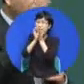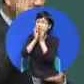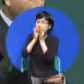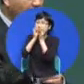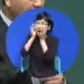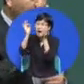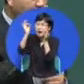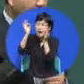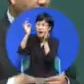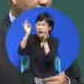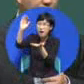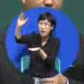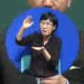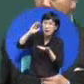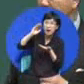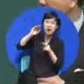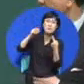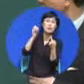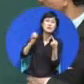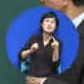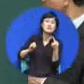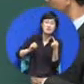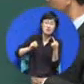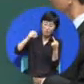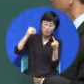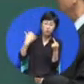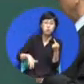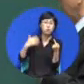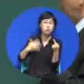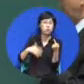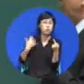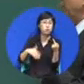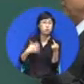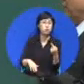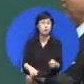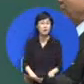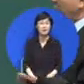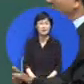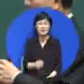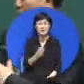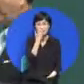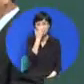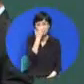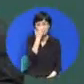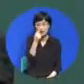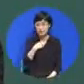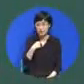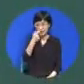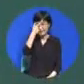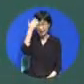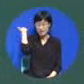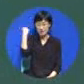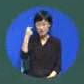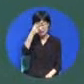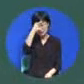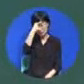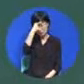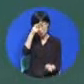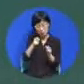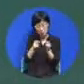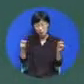땅에 떨어지지 아니했다. I believe this. It says that he let none of his words fall to the ground. 기도도 많이 안 했어요, 그 기도. 1 Samuel